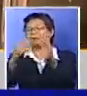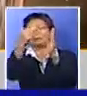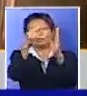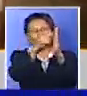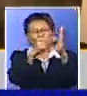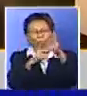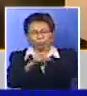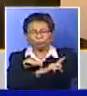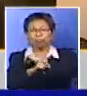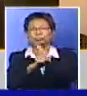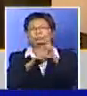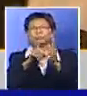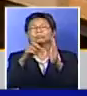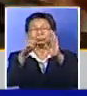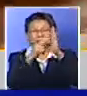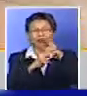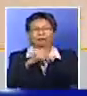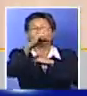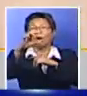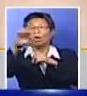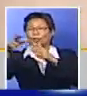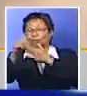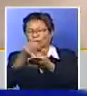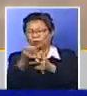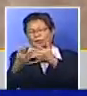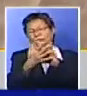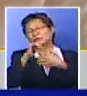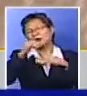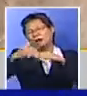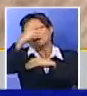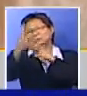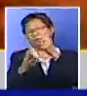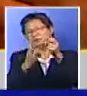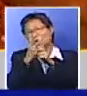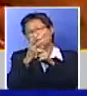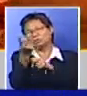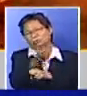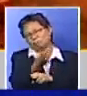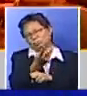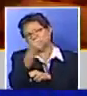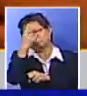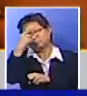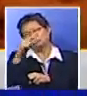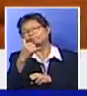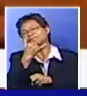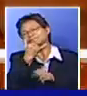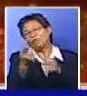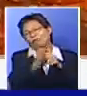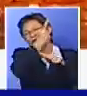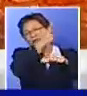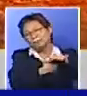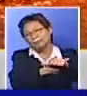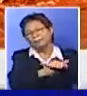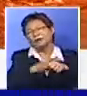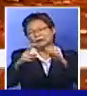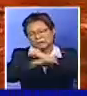denda maksimum rm1,000 atau penjara tidak lebih 6 tahun atau kedua-duanya sekali Bagi kesalahan pertama manakala